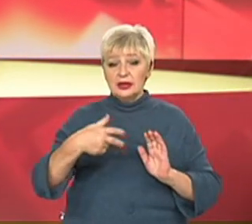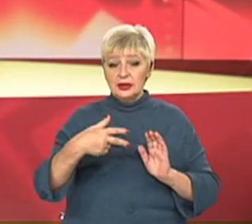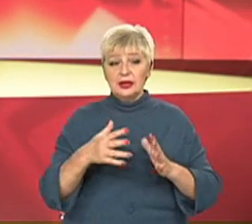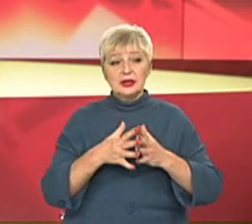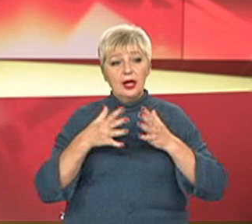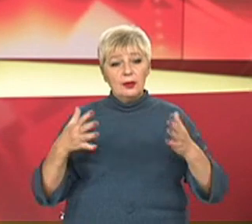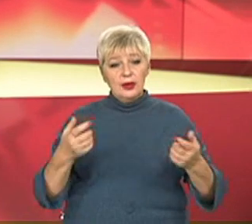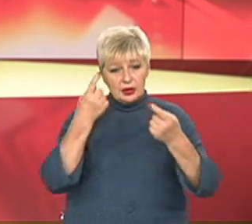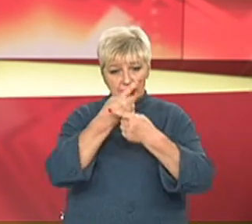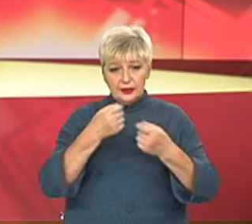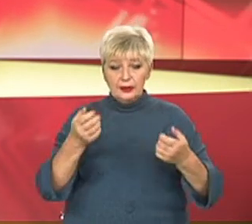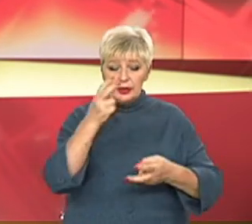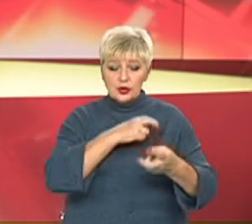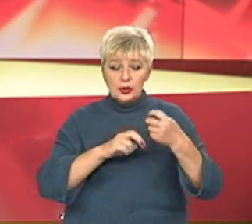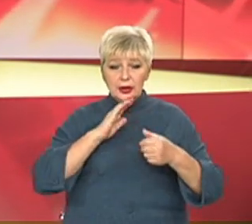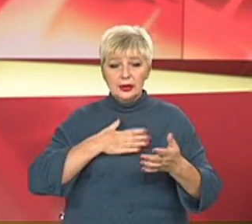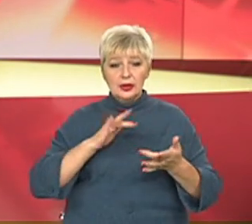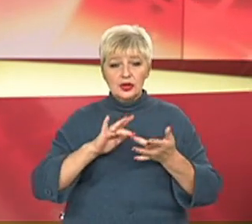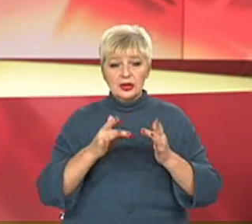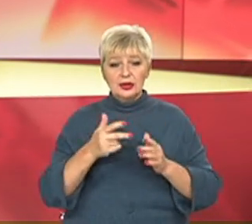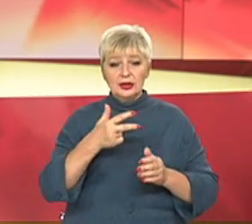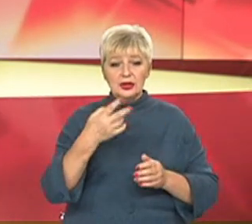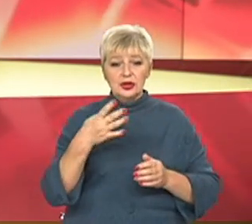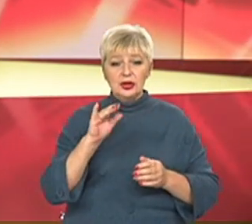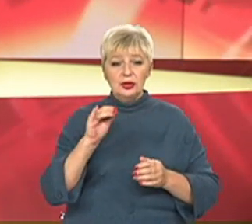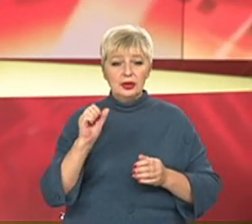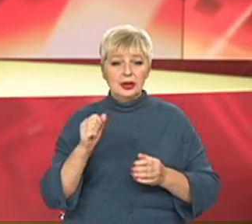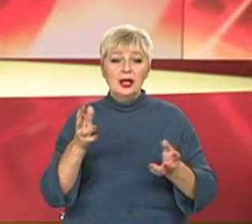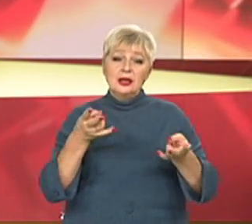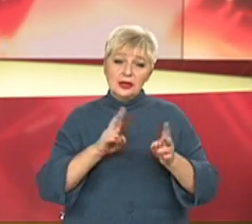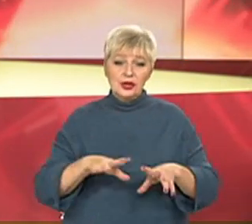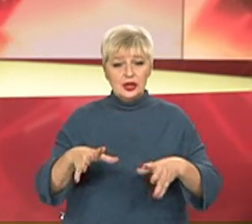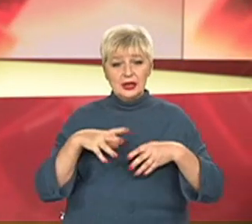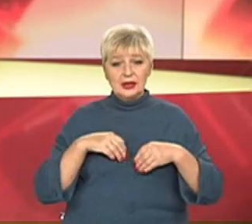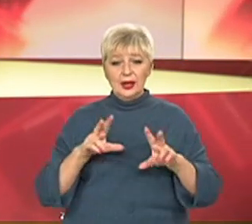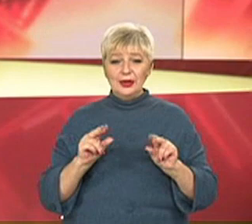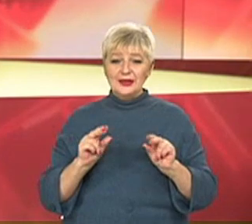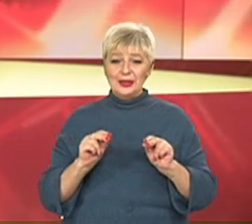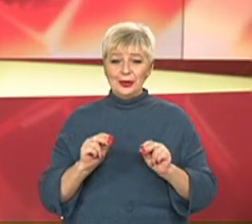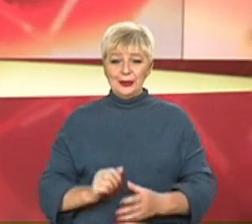18:30. Більше інформації шукайте на нашому сайті 34.ua. Залишайтеся з деталями.